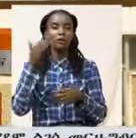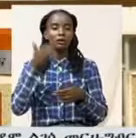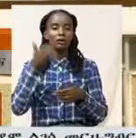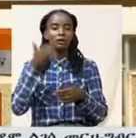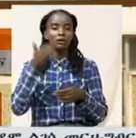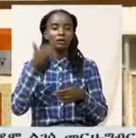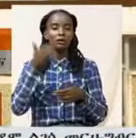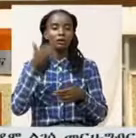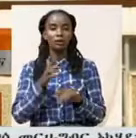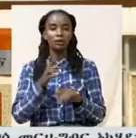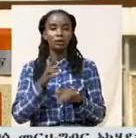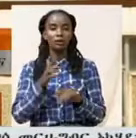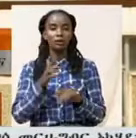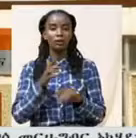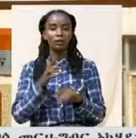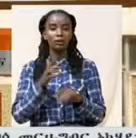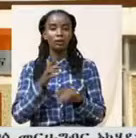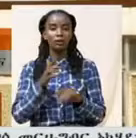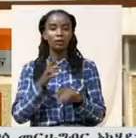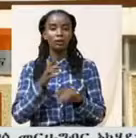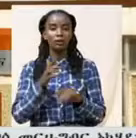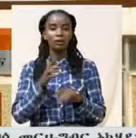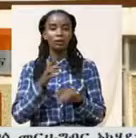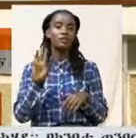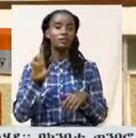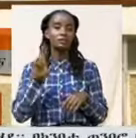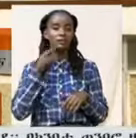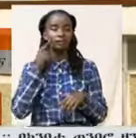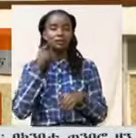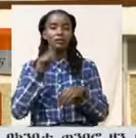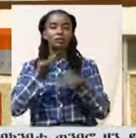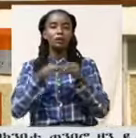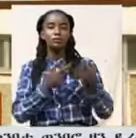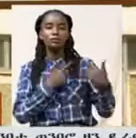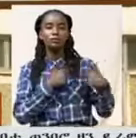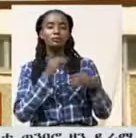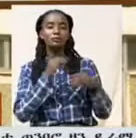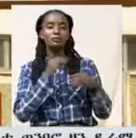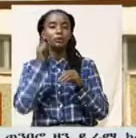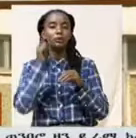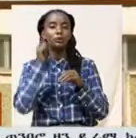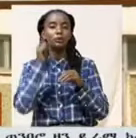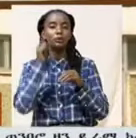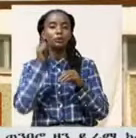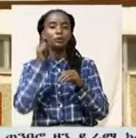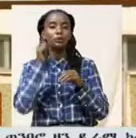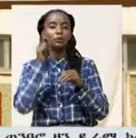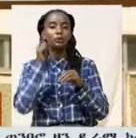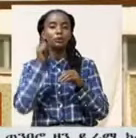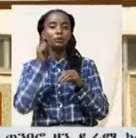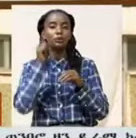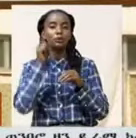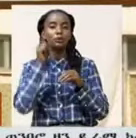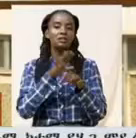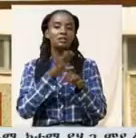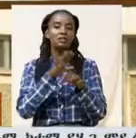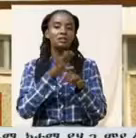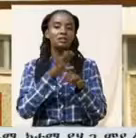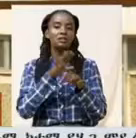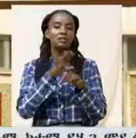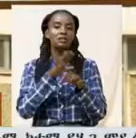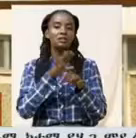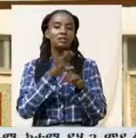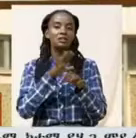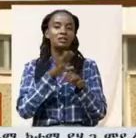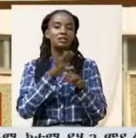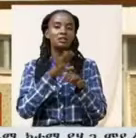ይባላል። ሳይኮሎጂካል ወር የስነ ልቦና ጦርነት ምንድነው? ኢትዮጵያን እንዲፈሩ፣ ወታደሩ ጭምር እንዲፈራ፣ ግብጽን ያህል ሀገር አንችልም